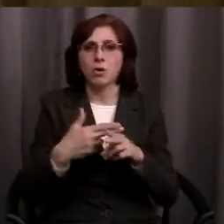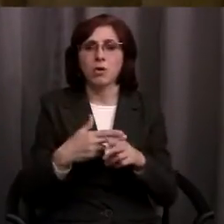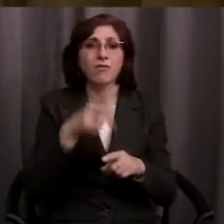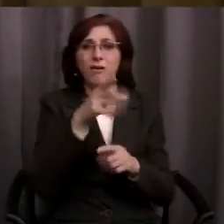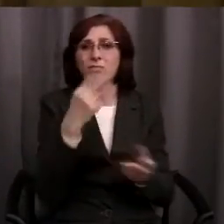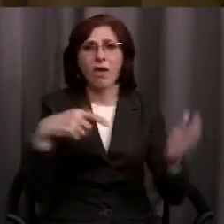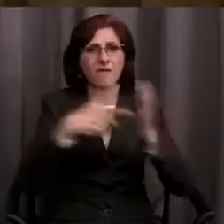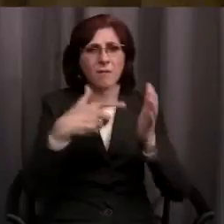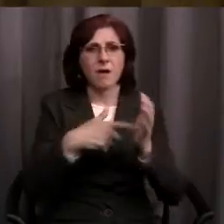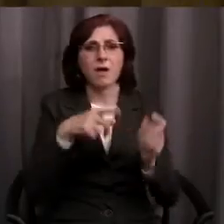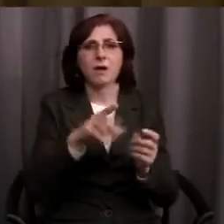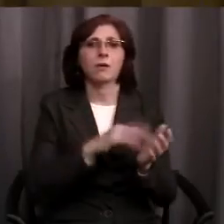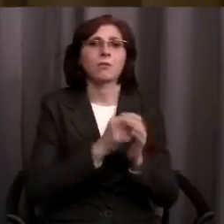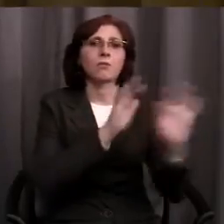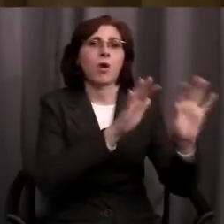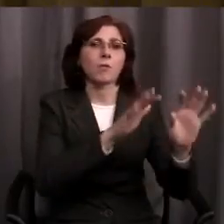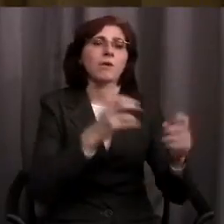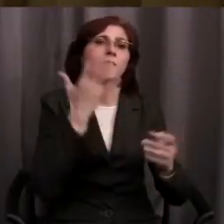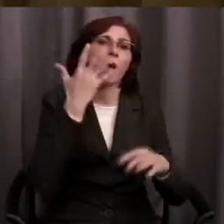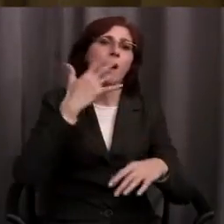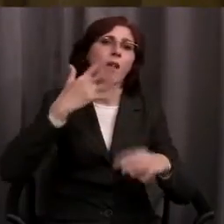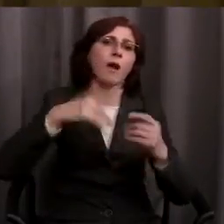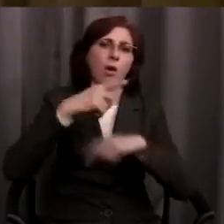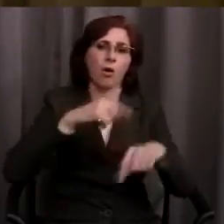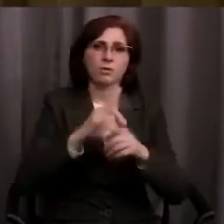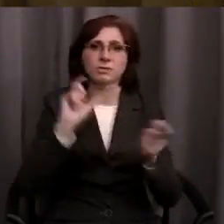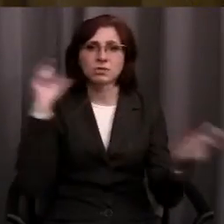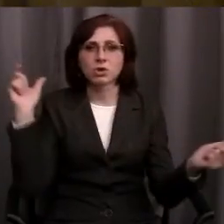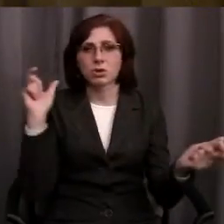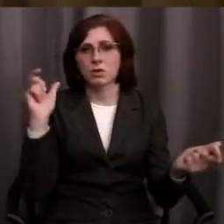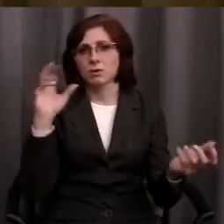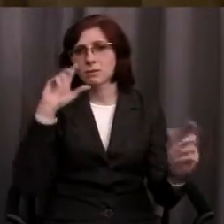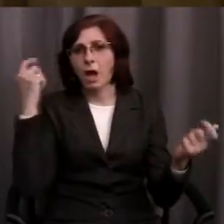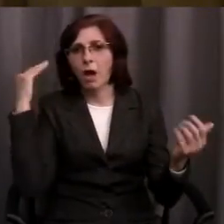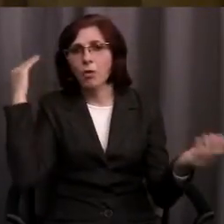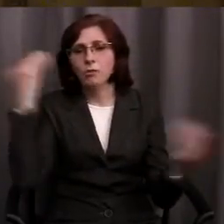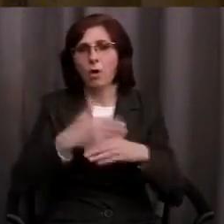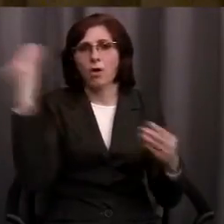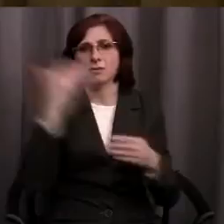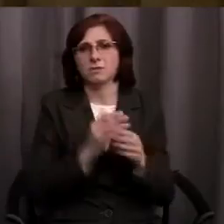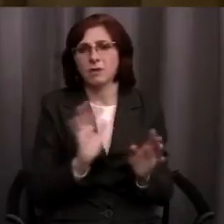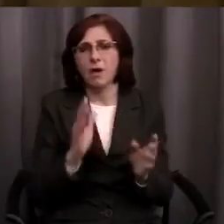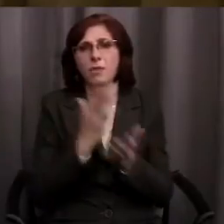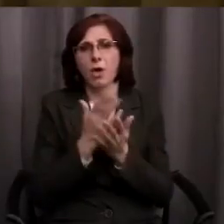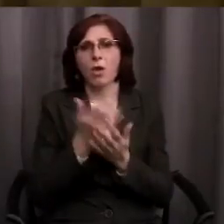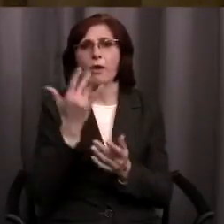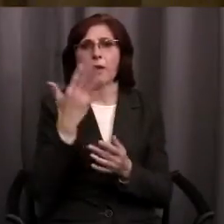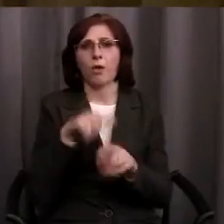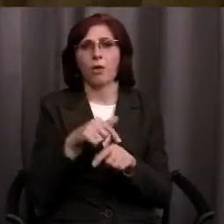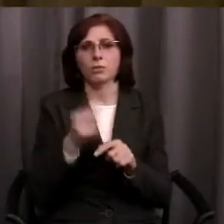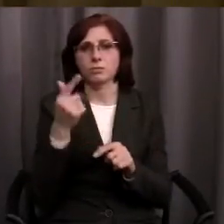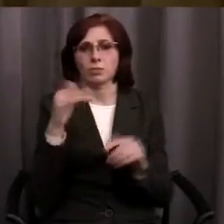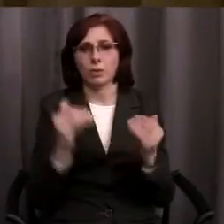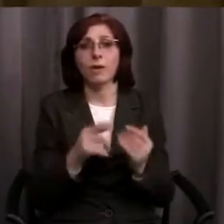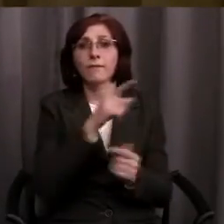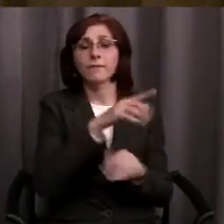nie wymagają takiego pobytu wielogodzinnego czy całodniowego. I takie sieci